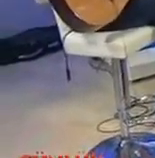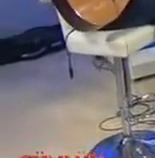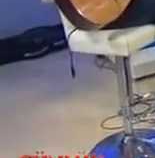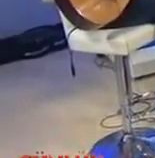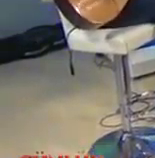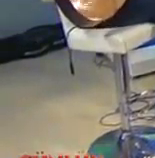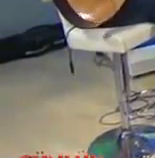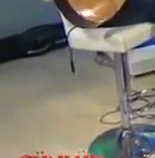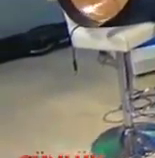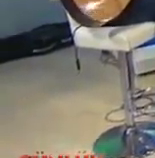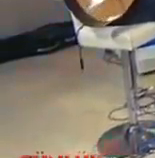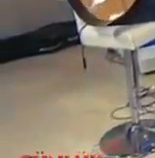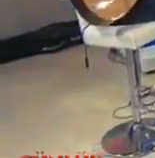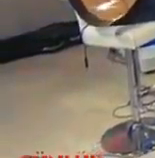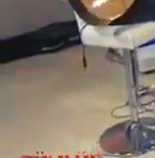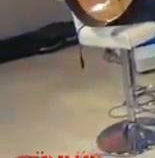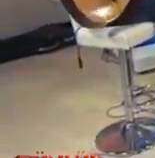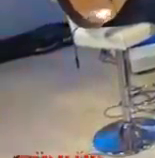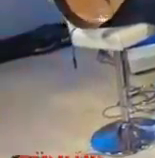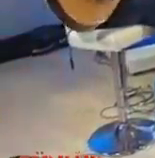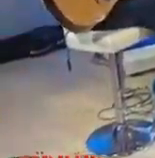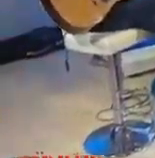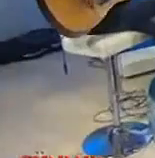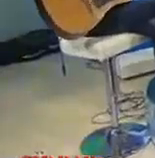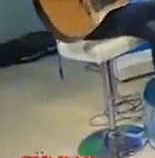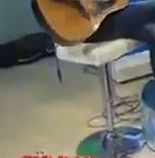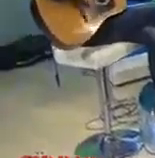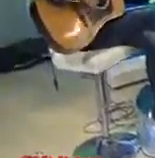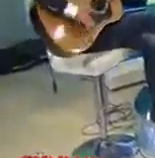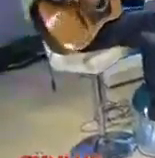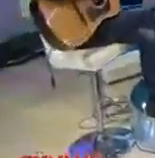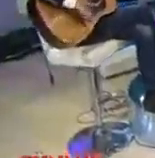Kendimi yeniden kimseye veremem. Ben